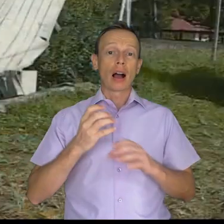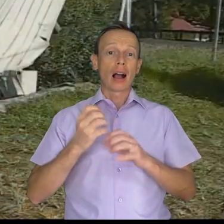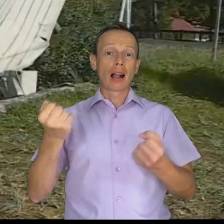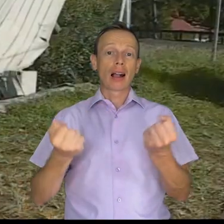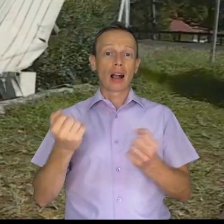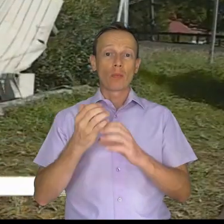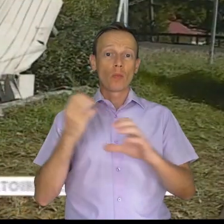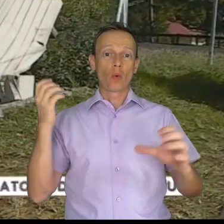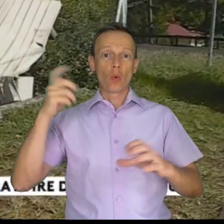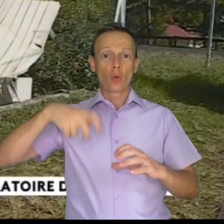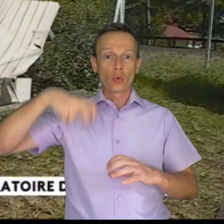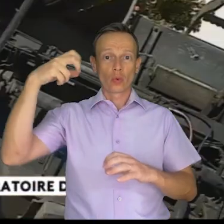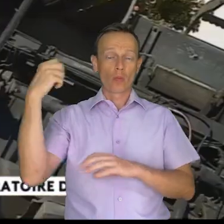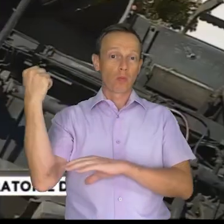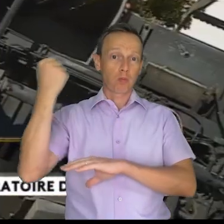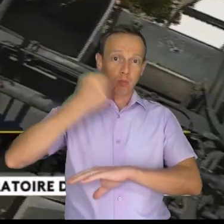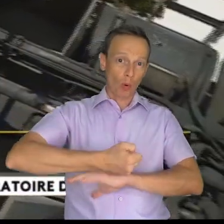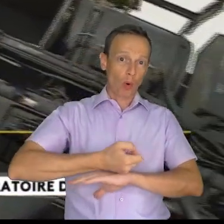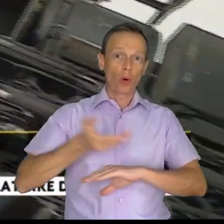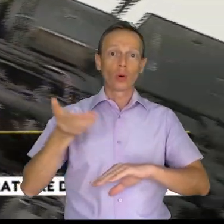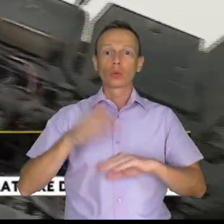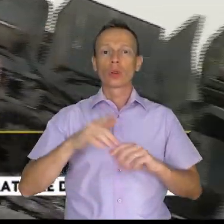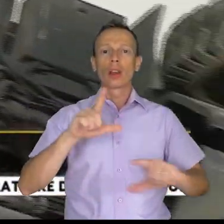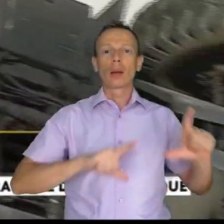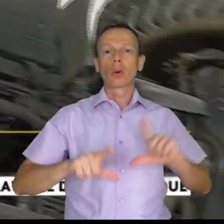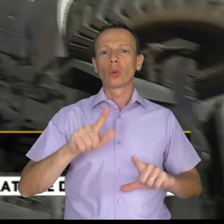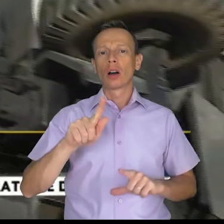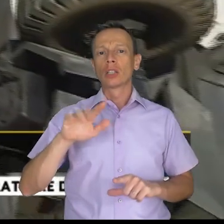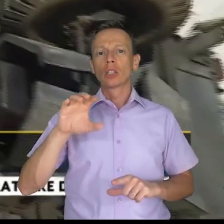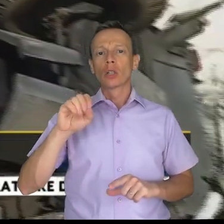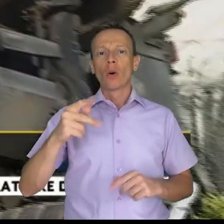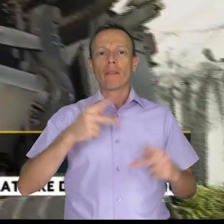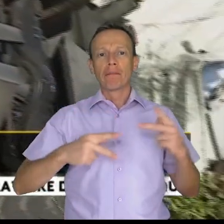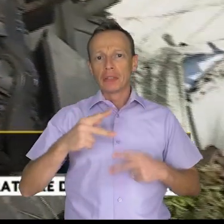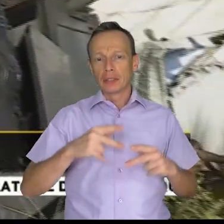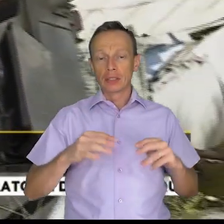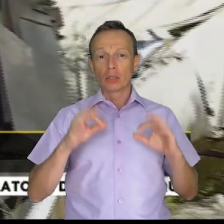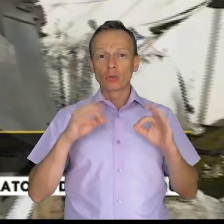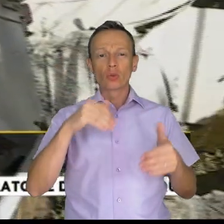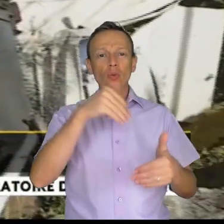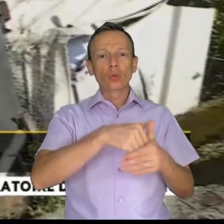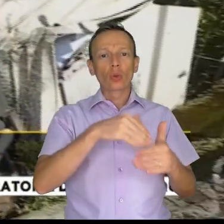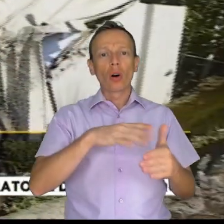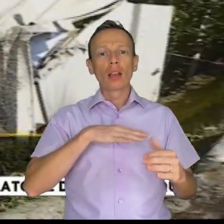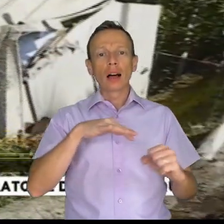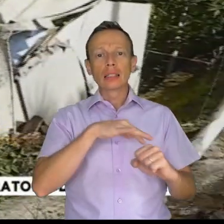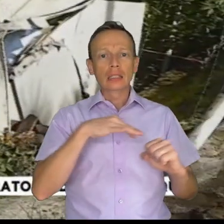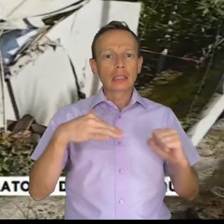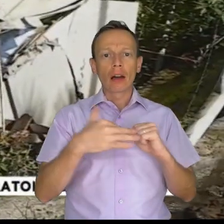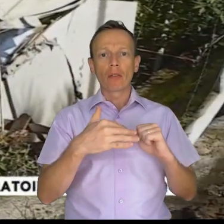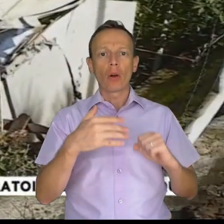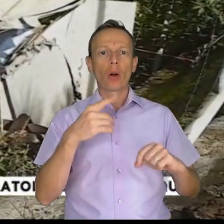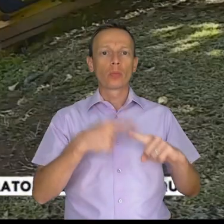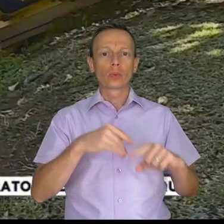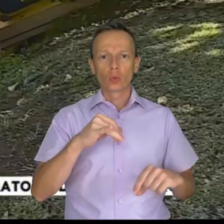sur le laboratoire de géophysique, causant au passage des dégâts matériels. La salle abritant les serveurs informatiques et les